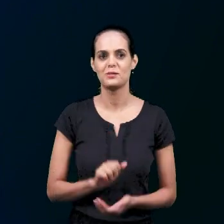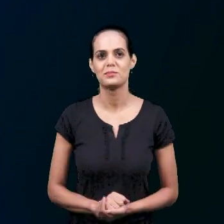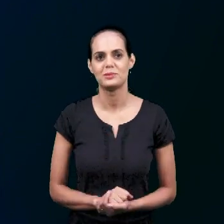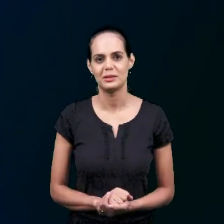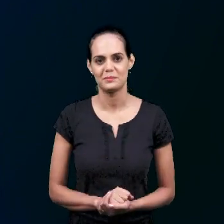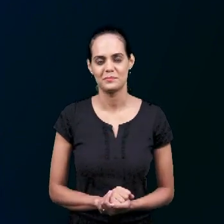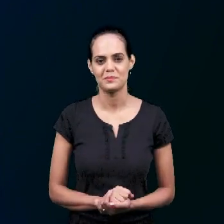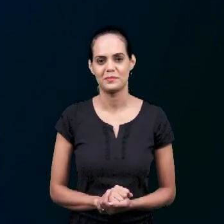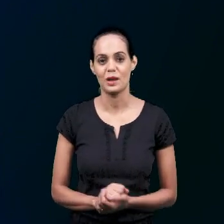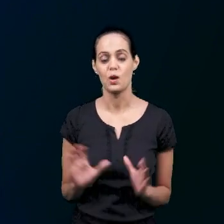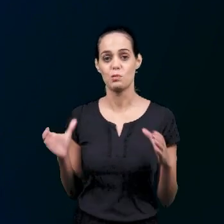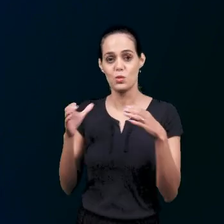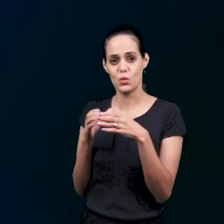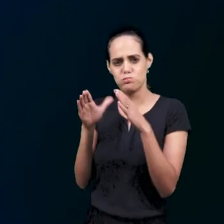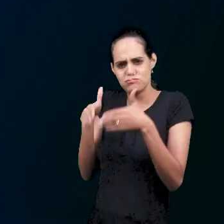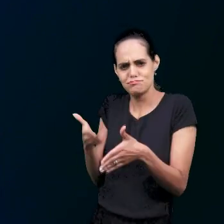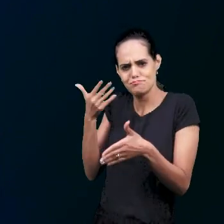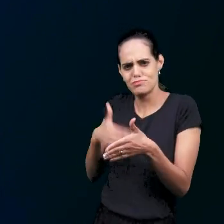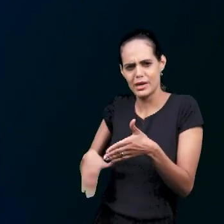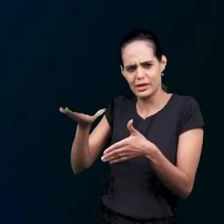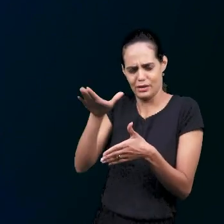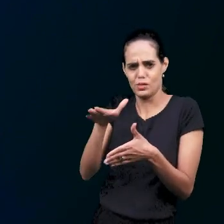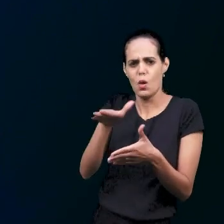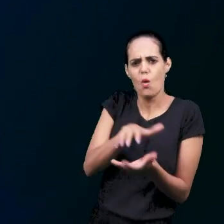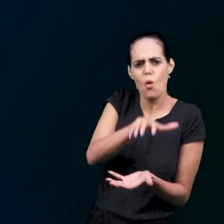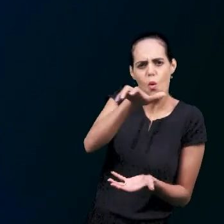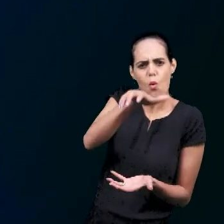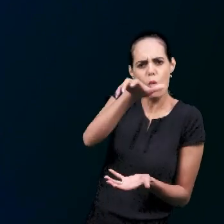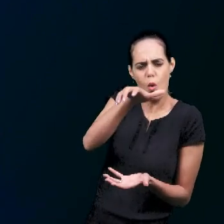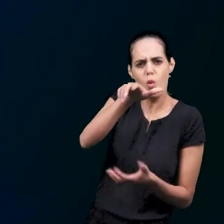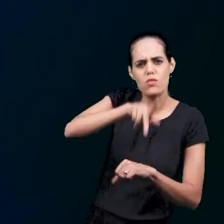vais répondre à la deuxième question qui dit